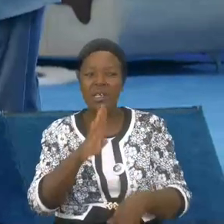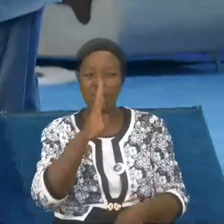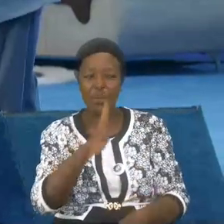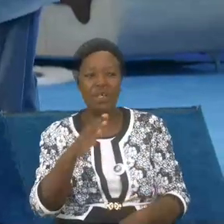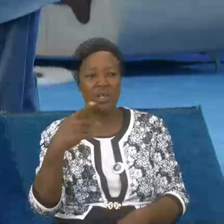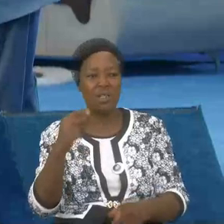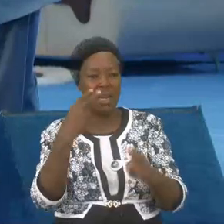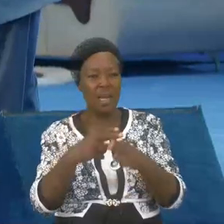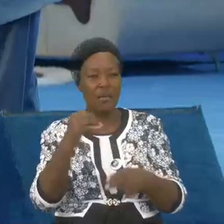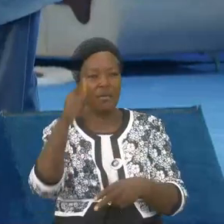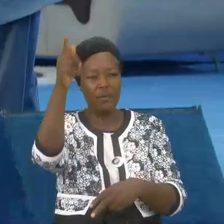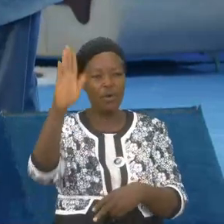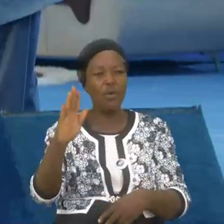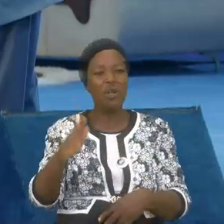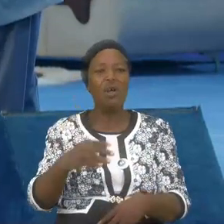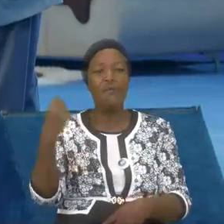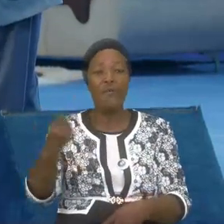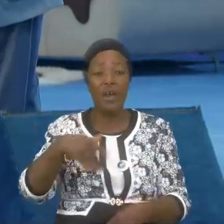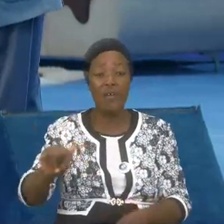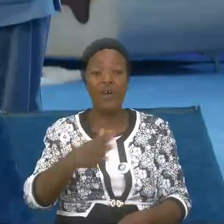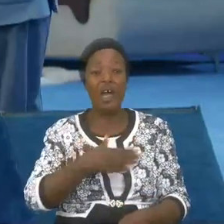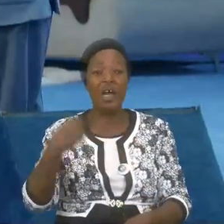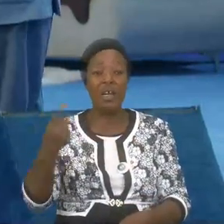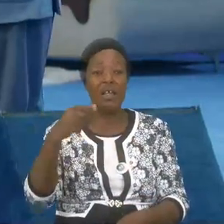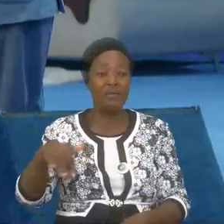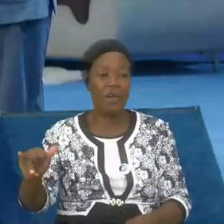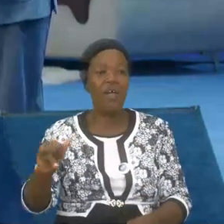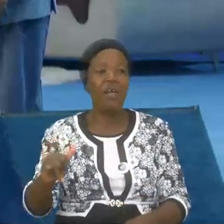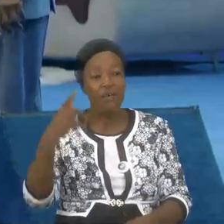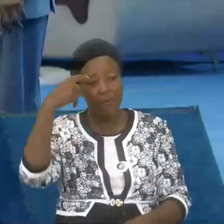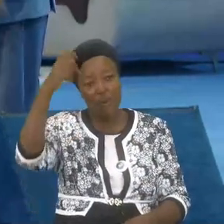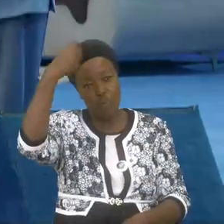Dieu d'éternité en éternité. »